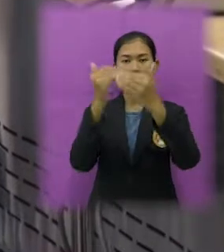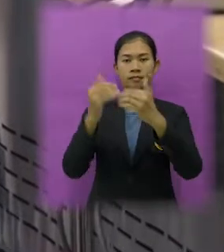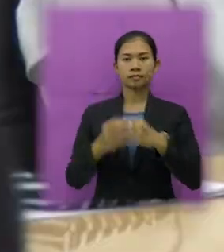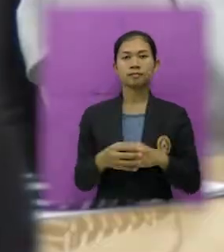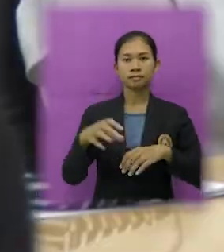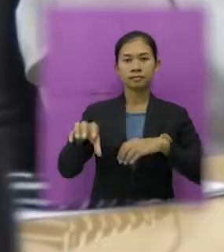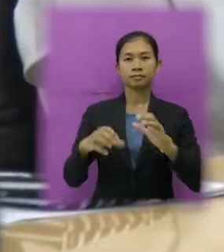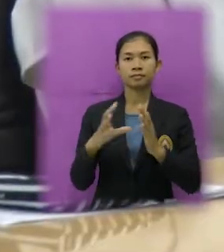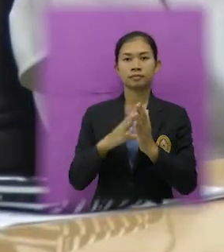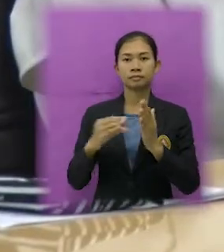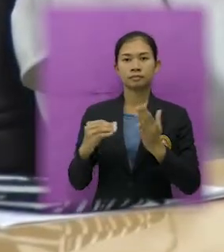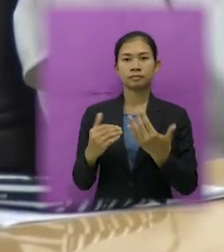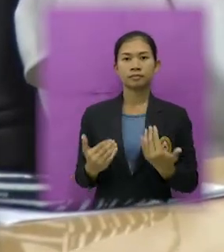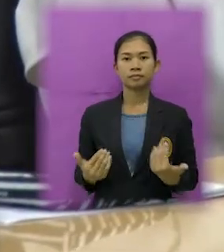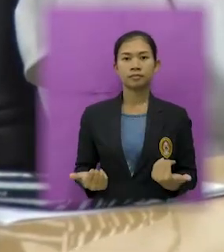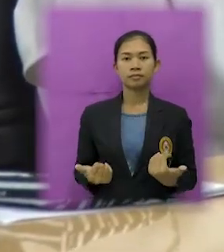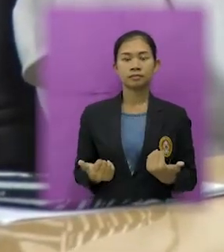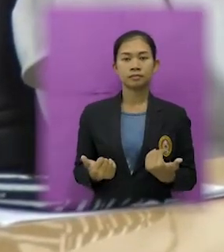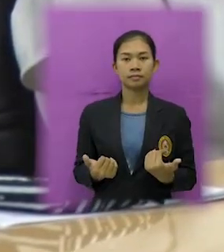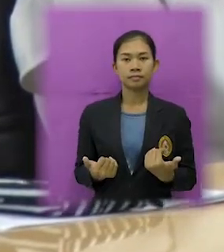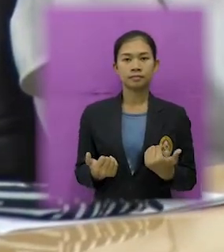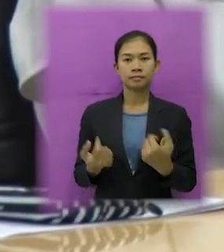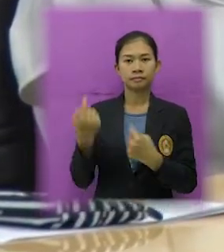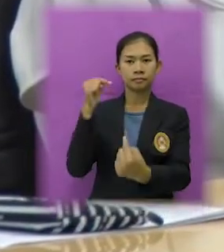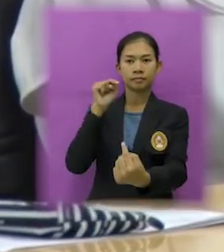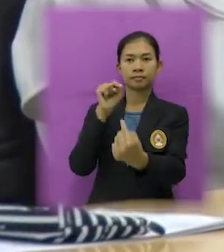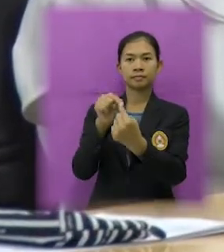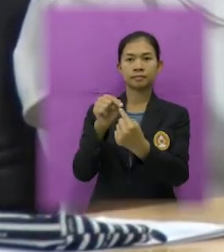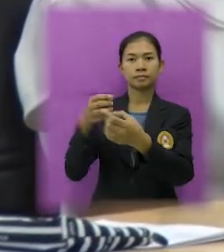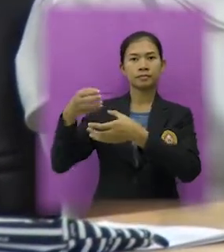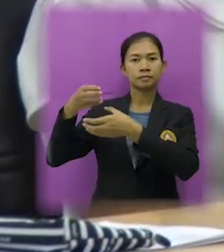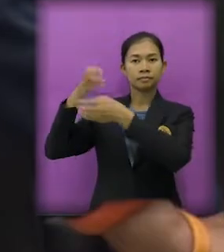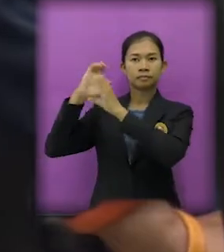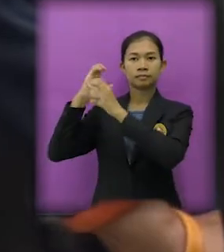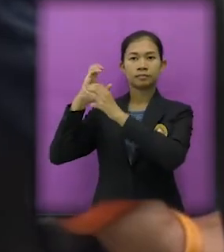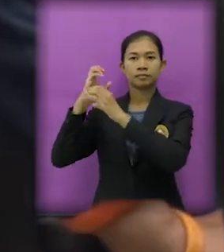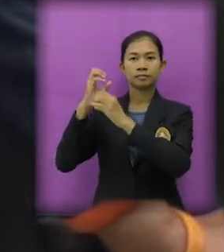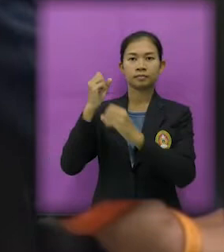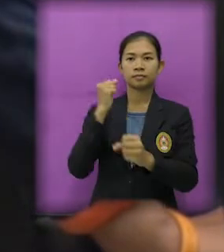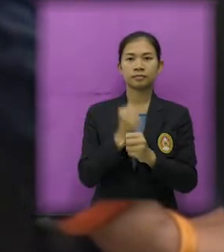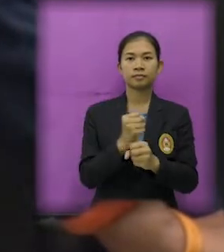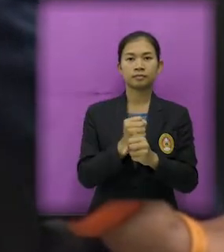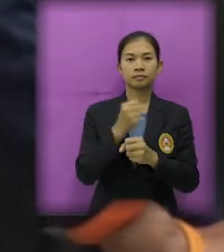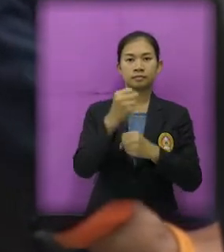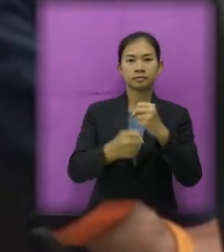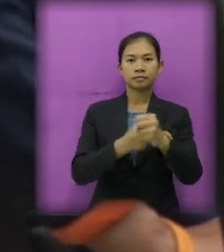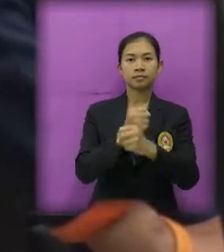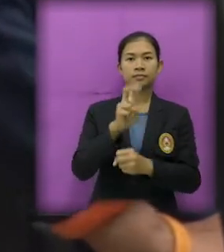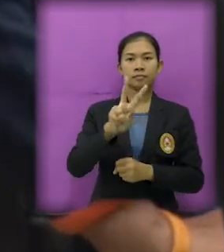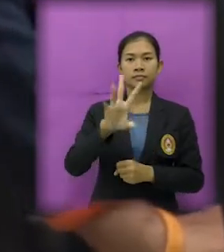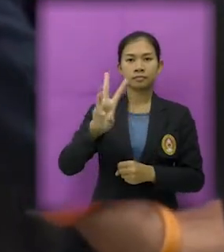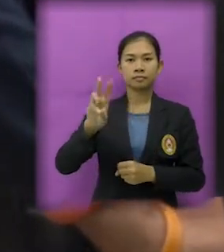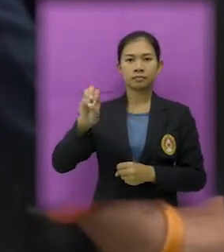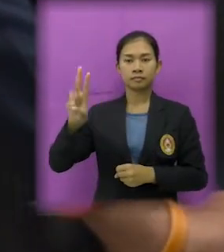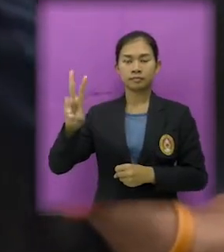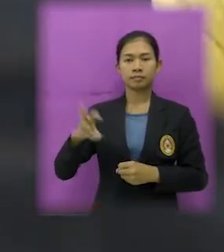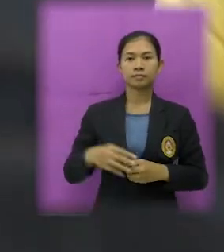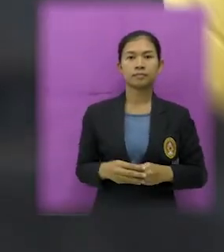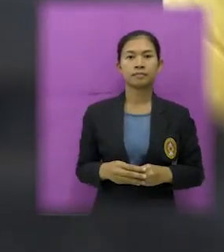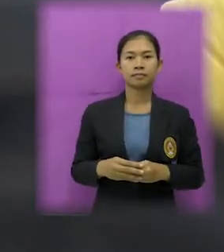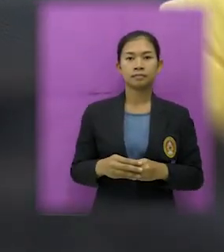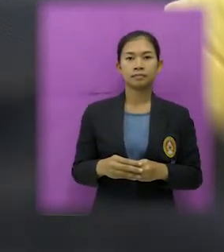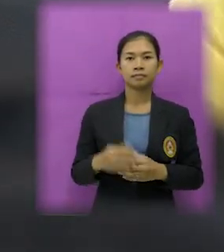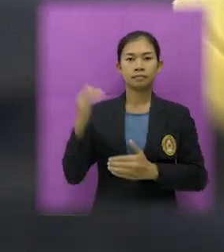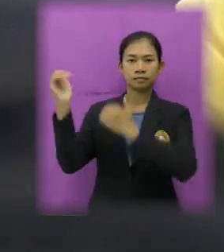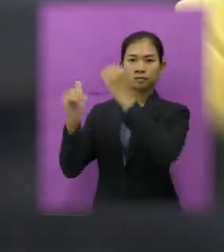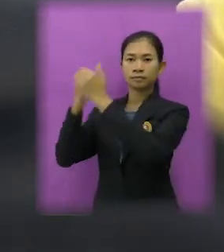สงค์เพื่อทบทวนการดำเนินงานในปีงบประมาณ2562และพัฒนาโจทย์วิจัย5พื้นที่ประกอบด้วยบ้